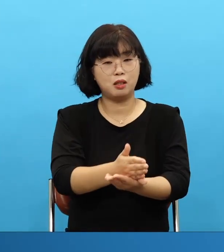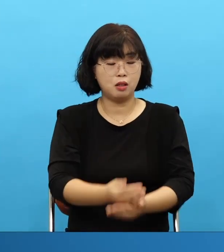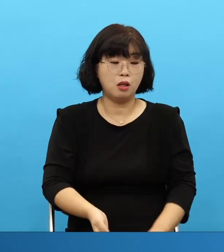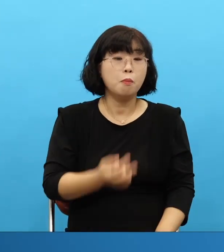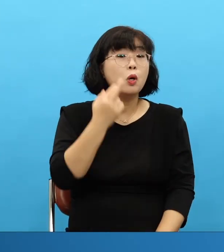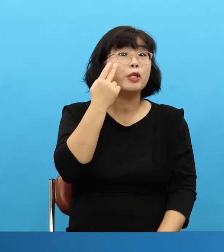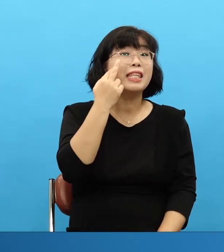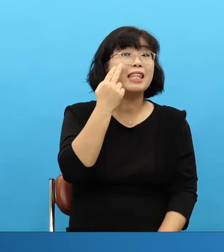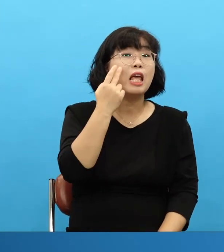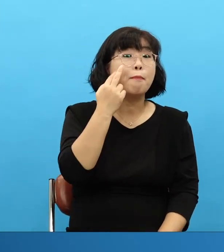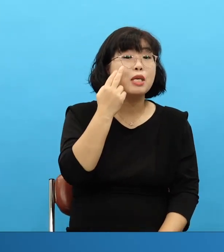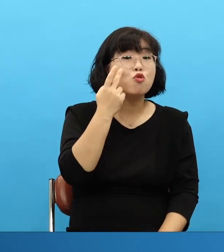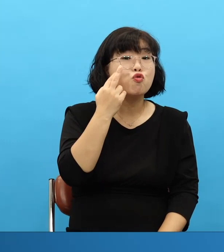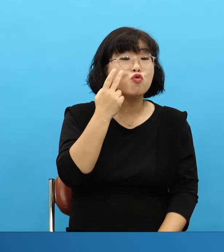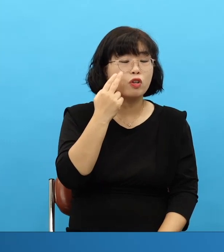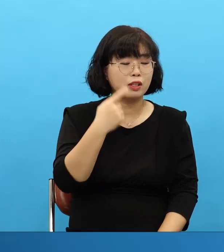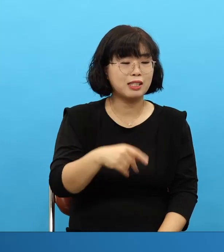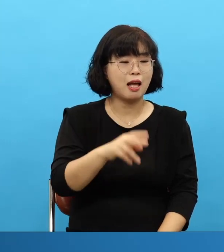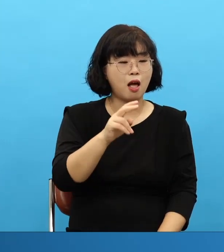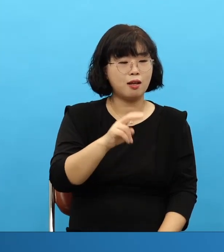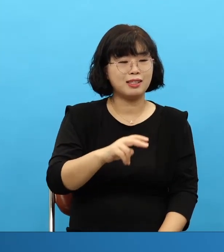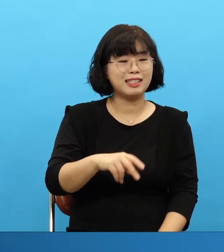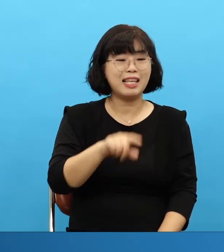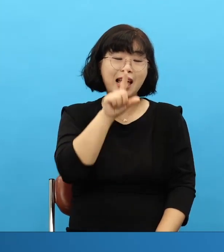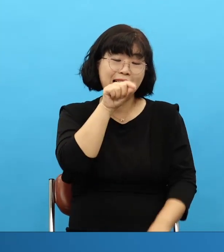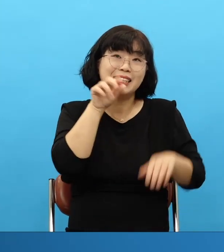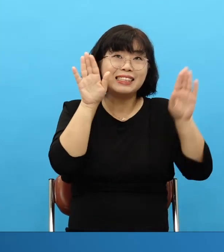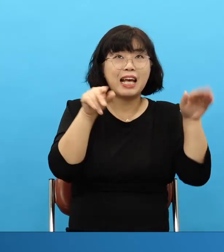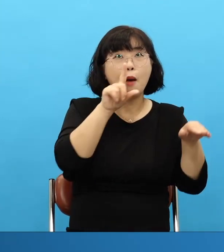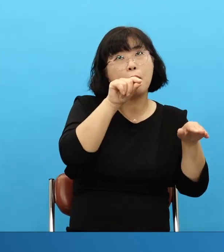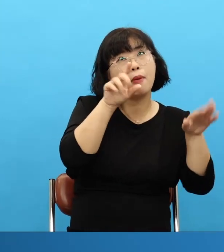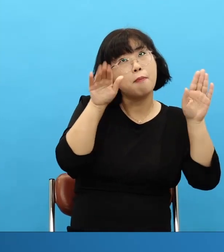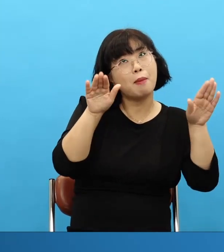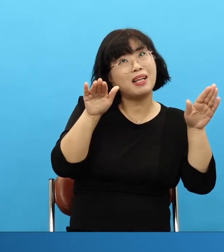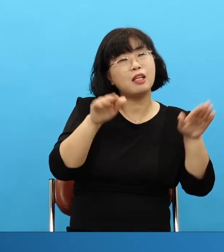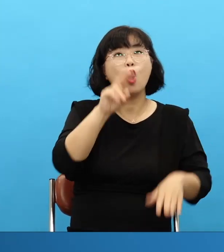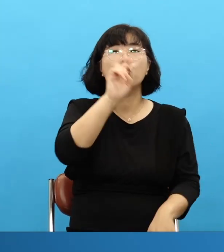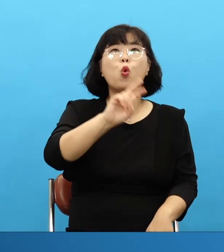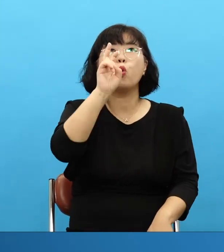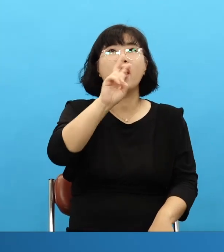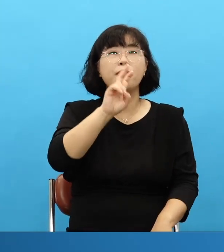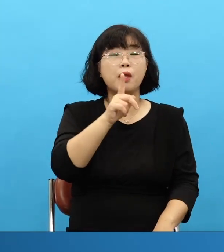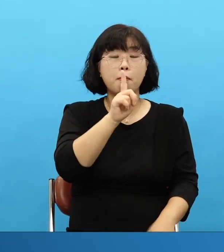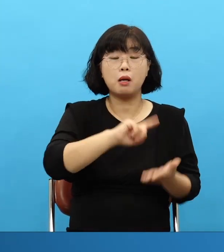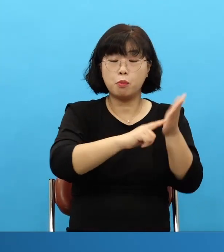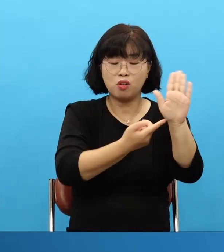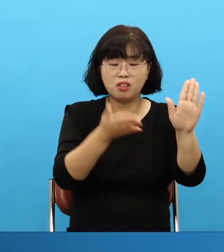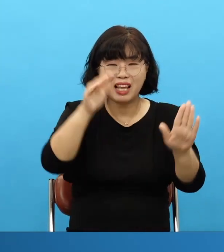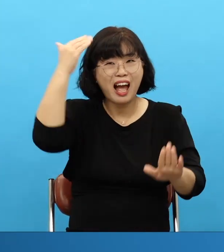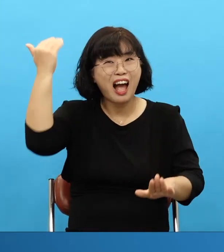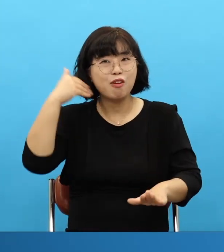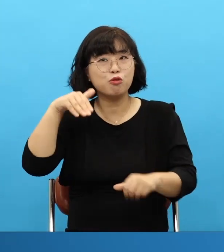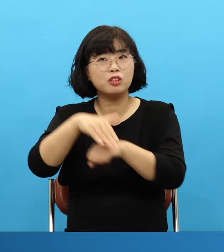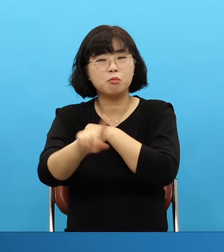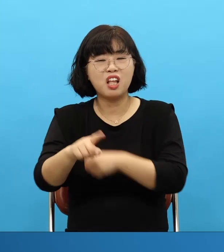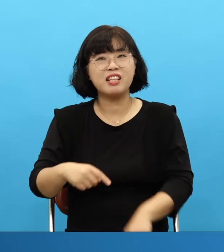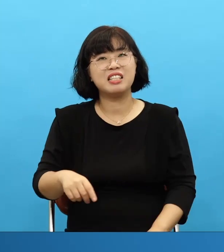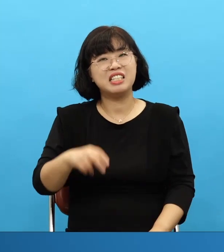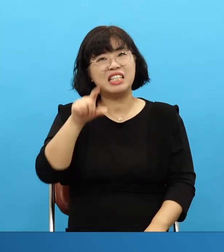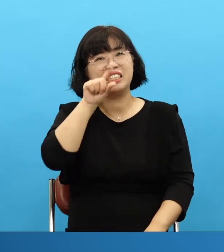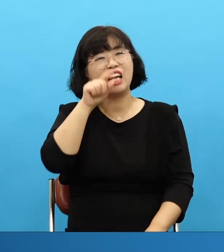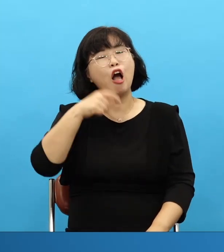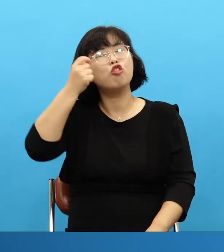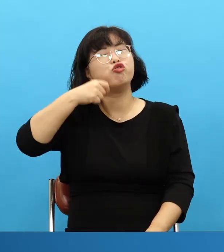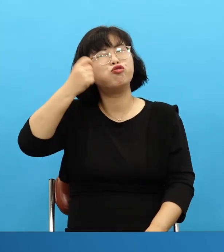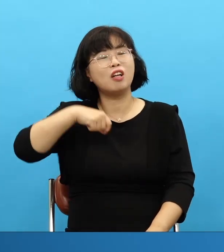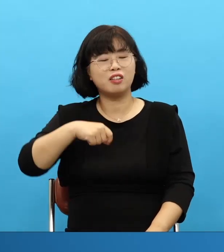in English we see that the birds are singing, but in Korean we express it as saying that the birds are 오늘도 crying. 여러분은 하나님의 큰 은혜를